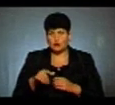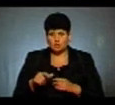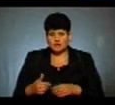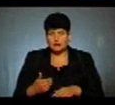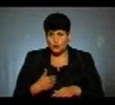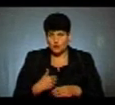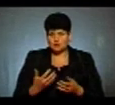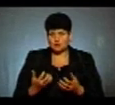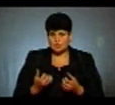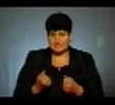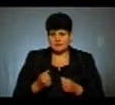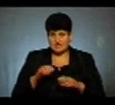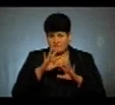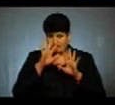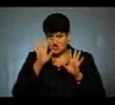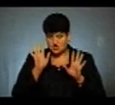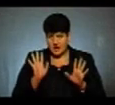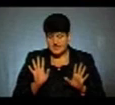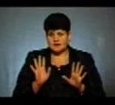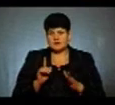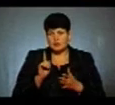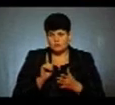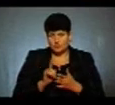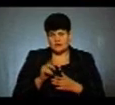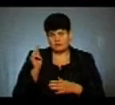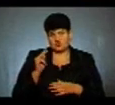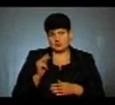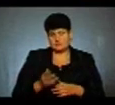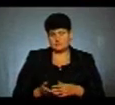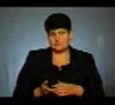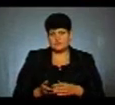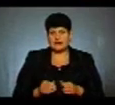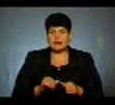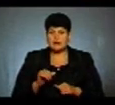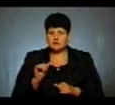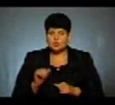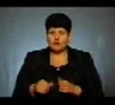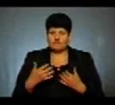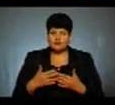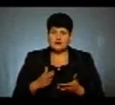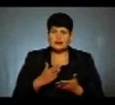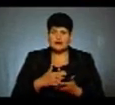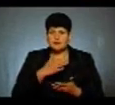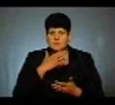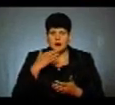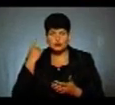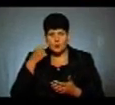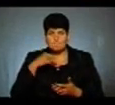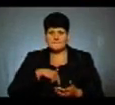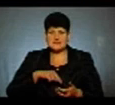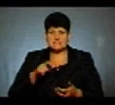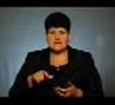хочуть отримати вінчання в церкві, вони повинні пройти це навчання. Крім того, вже є багато психологів,